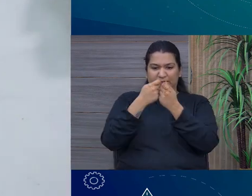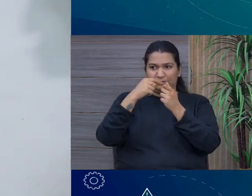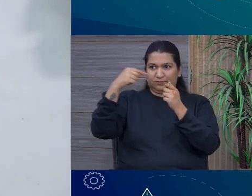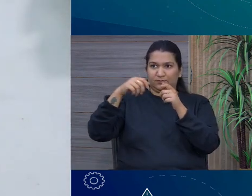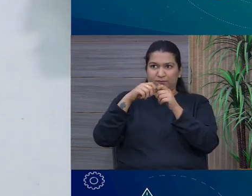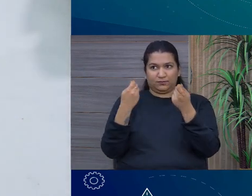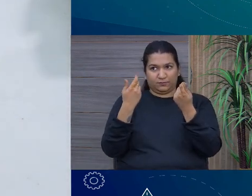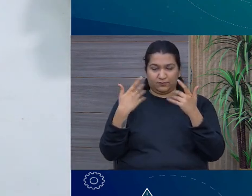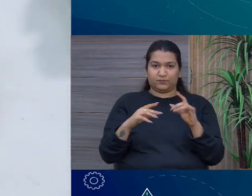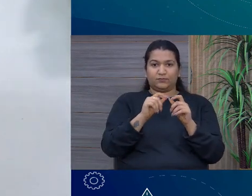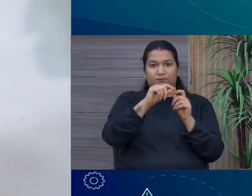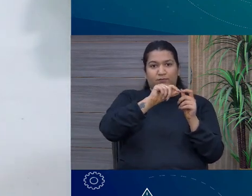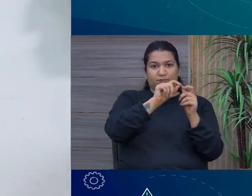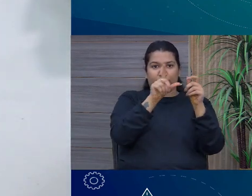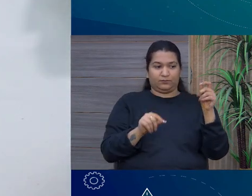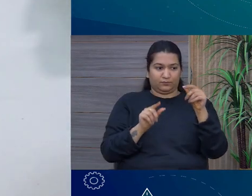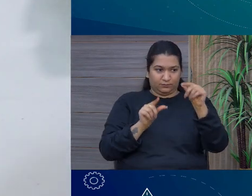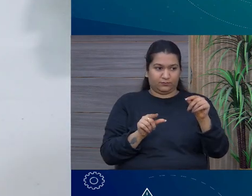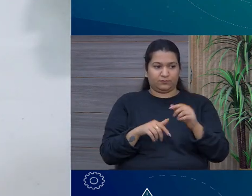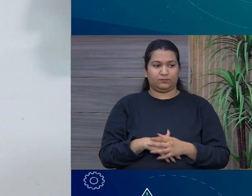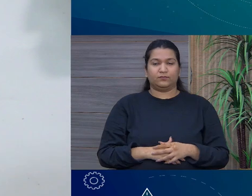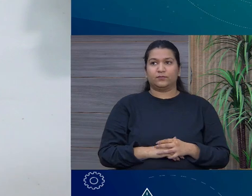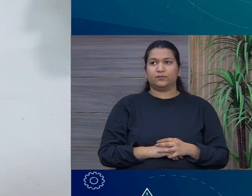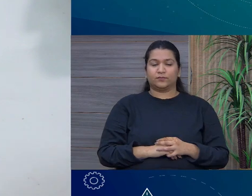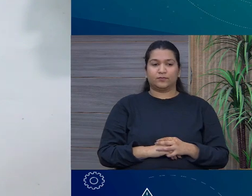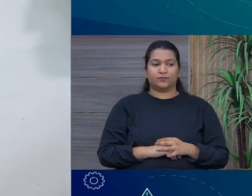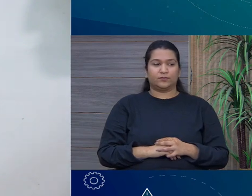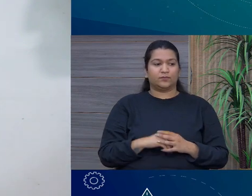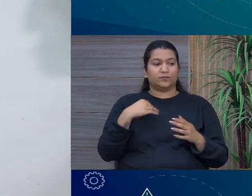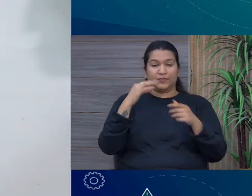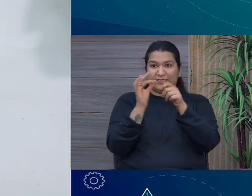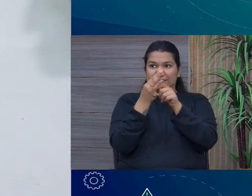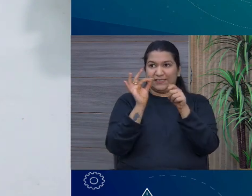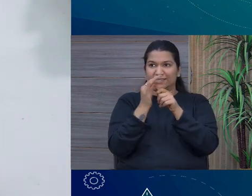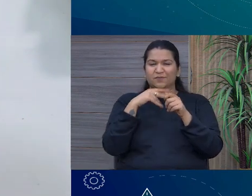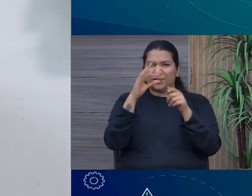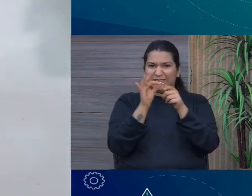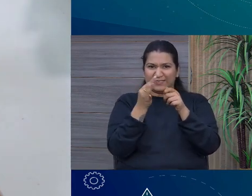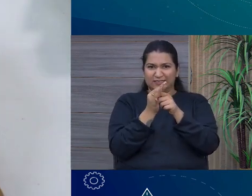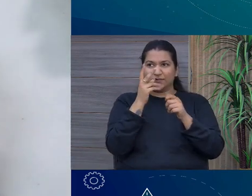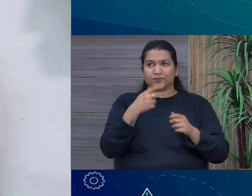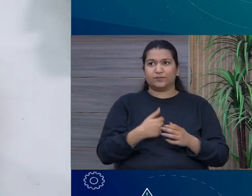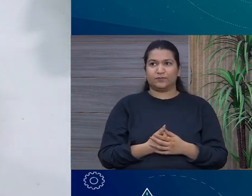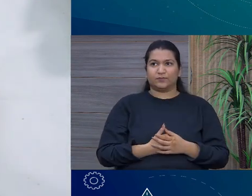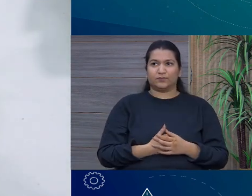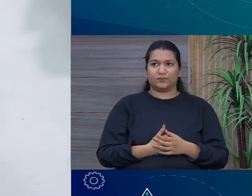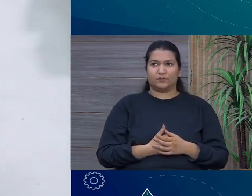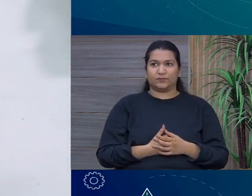से इसका हमने स्टेम तोड़ दिया है। यहाँ पे निडल का मैंने जिक्र किया था, निडल से हम